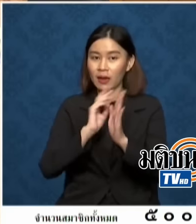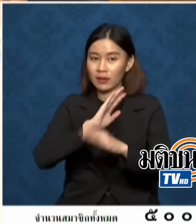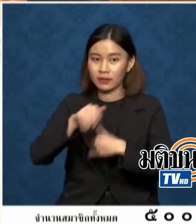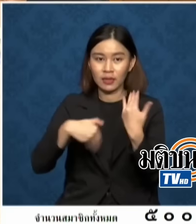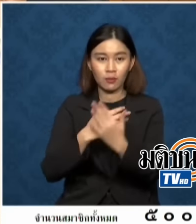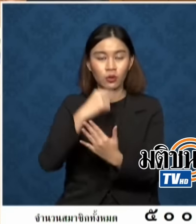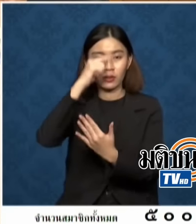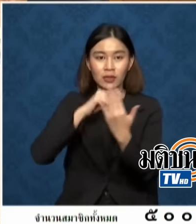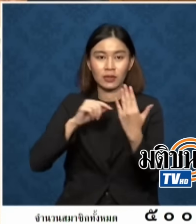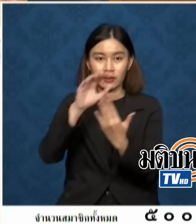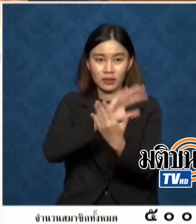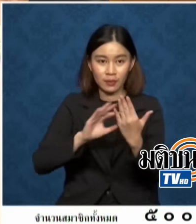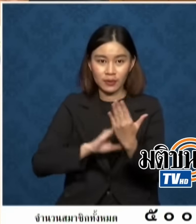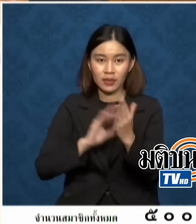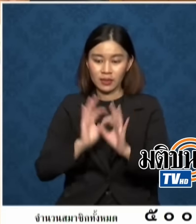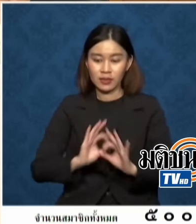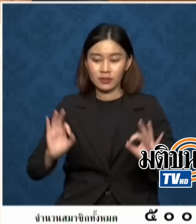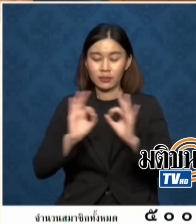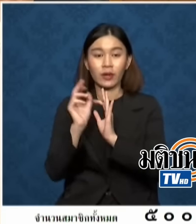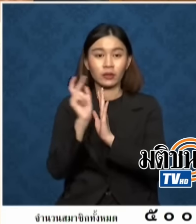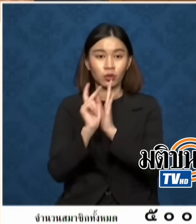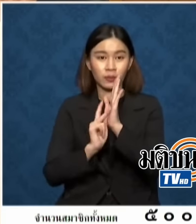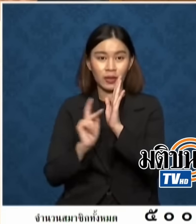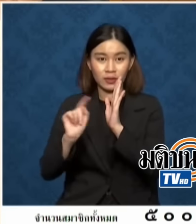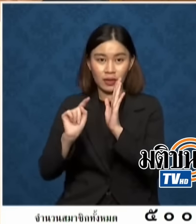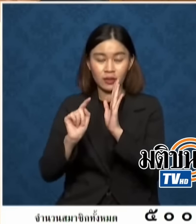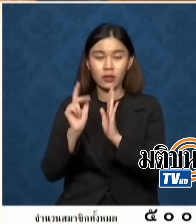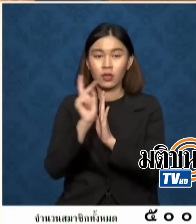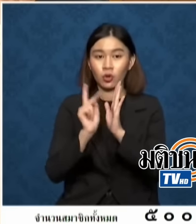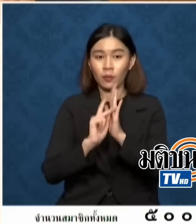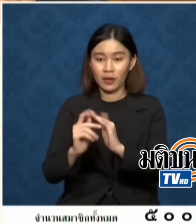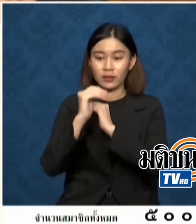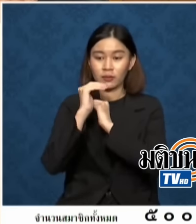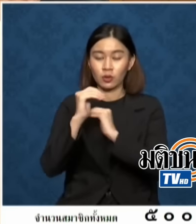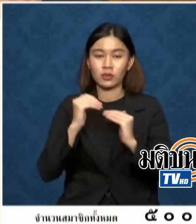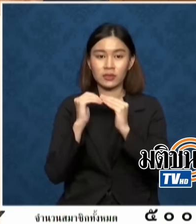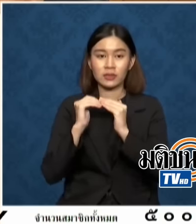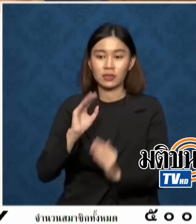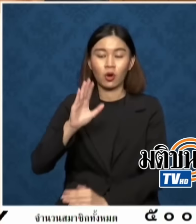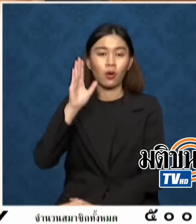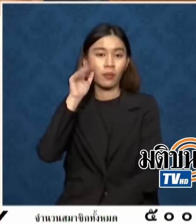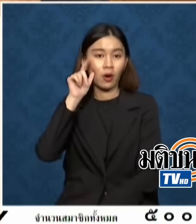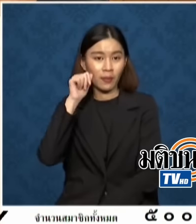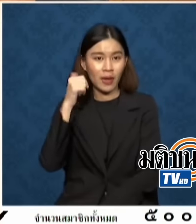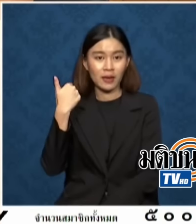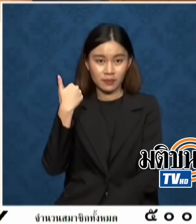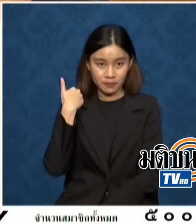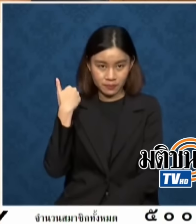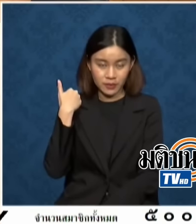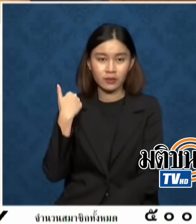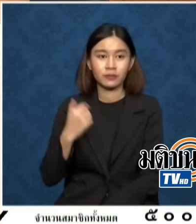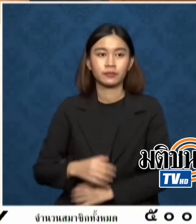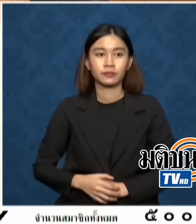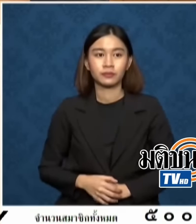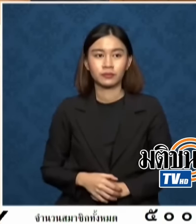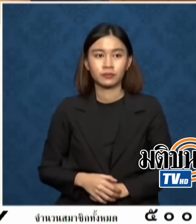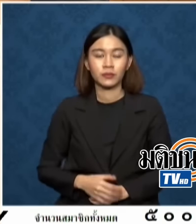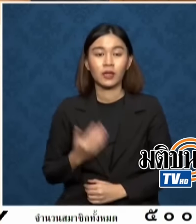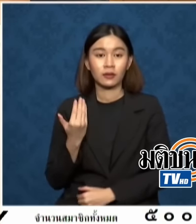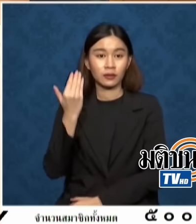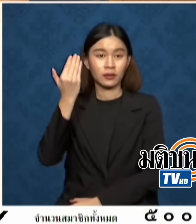ของประเทศโดยเฉพาะกฎหมายที่ให้กำหนดสิทธิ์ของบิดามารดาซึ่งมีเป็นจำนวนมากซึ่ง